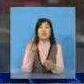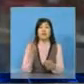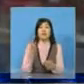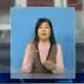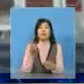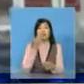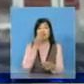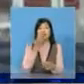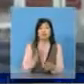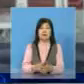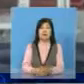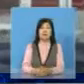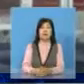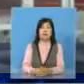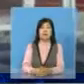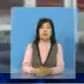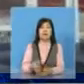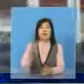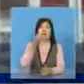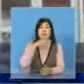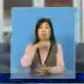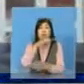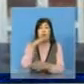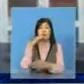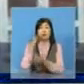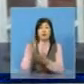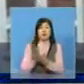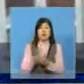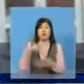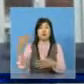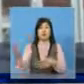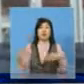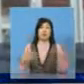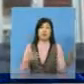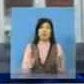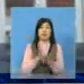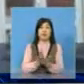хватает. Дәріхана көп қой, аптеканда да бар, мына жағында да бар.